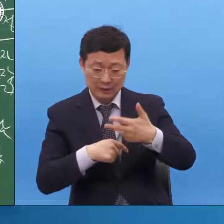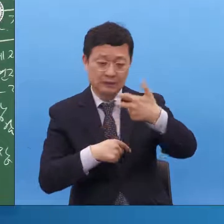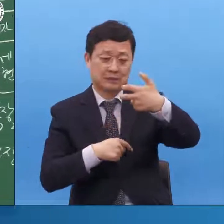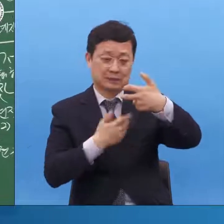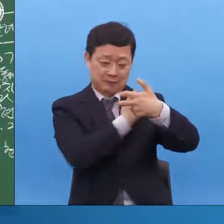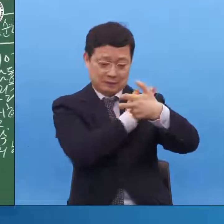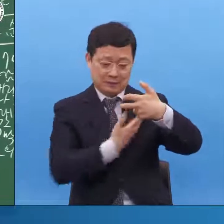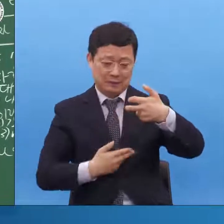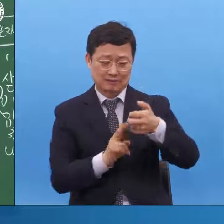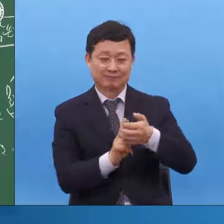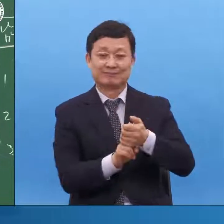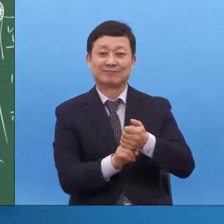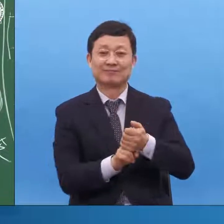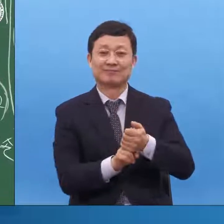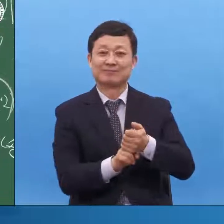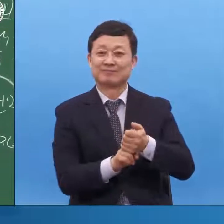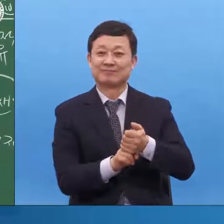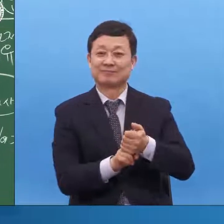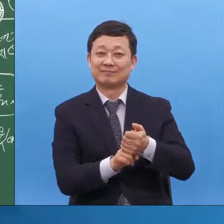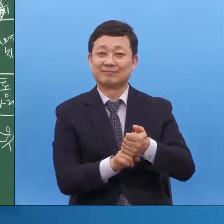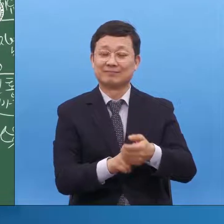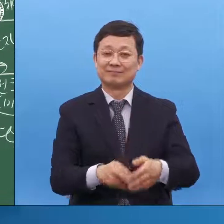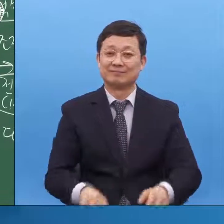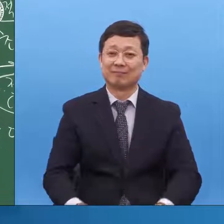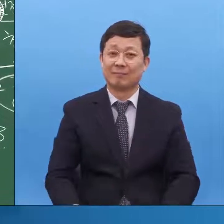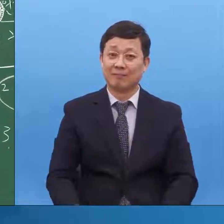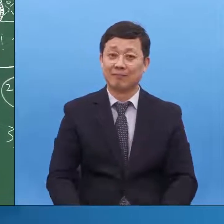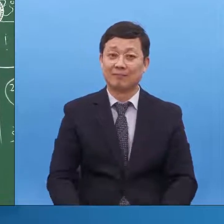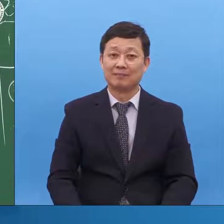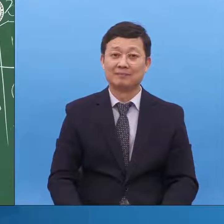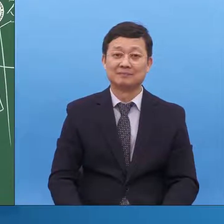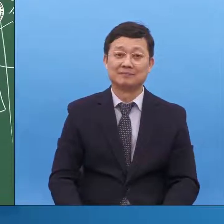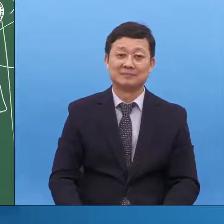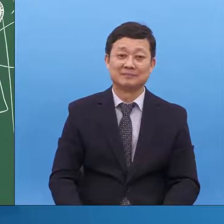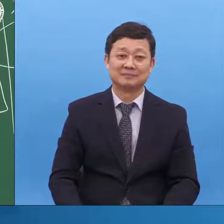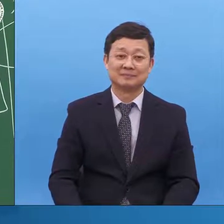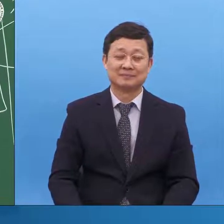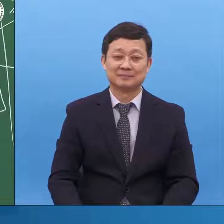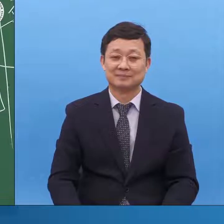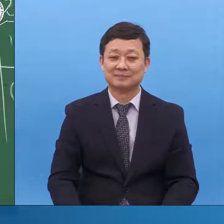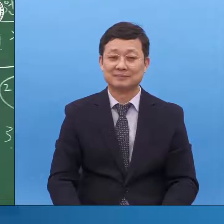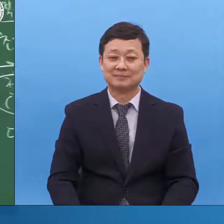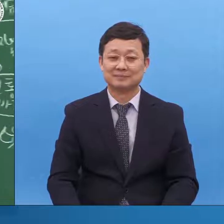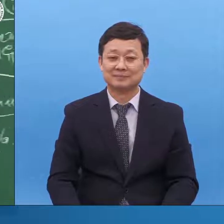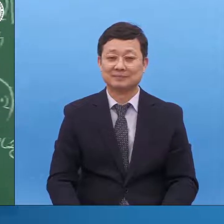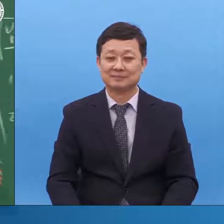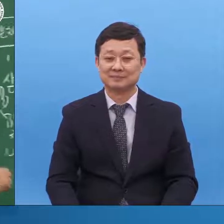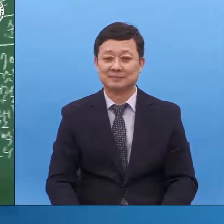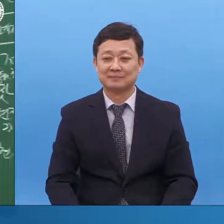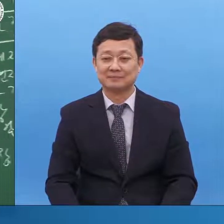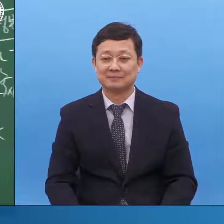look at your own field, you'll find the 7 disciples. 이게 특징이 뭡니까? And what is the common characteristic here?